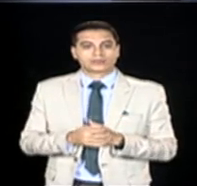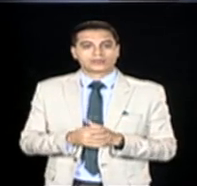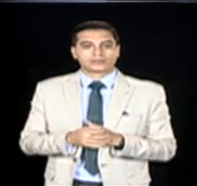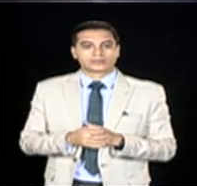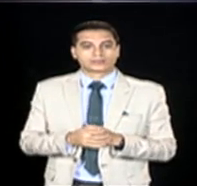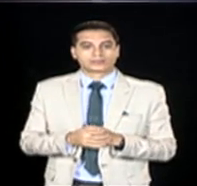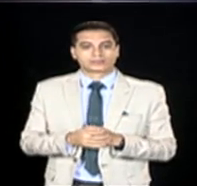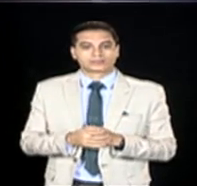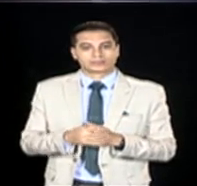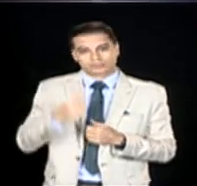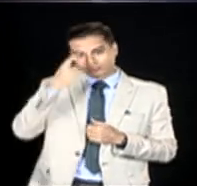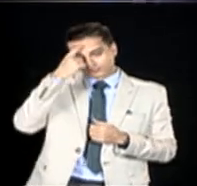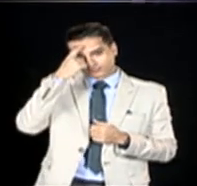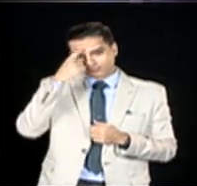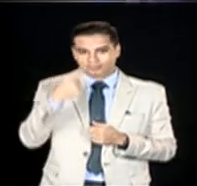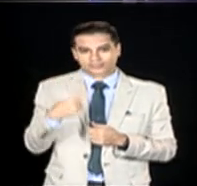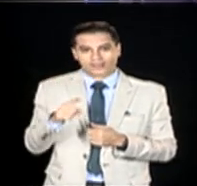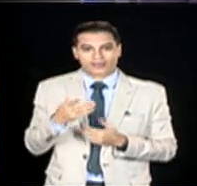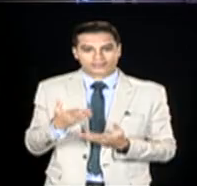محمد علي. الهند. الهند.